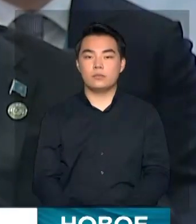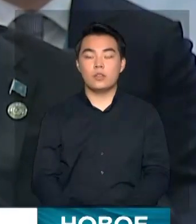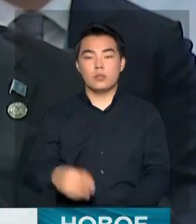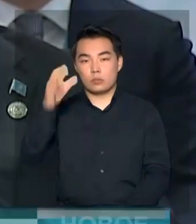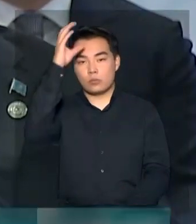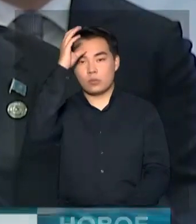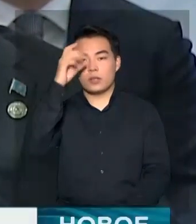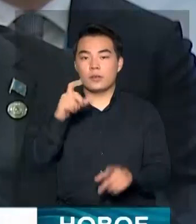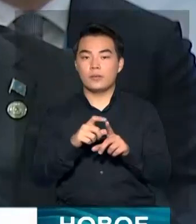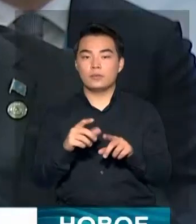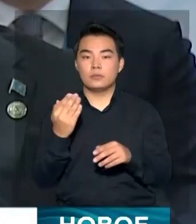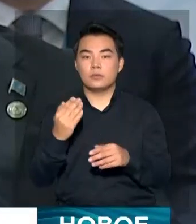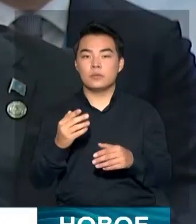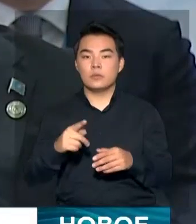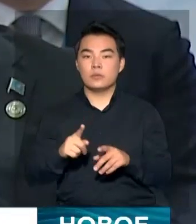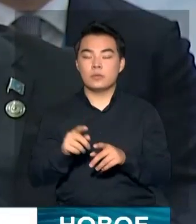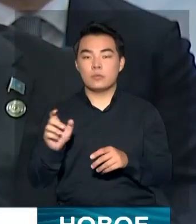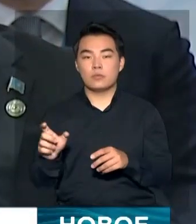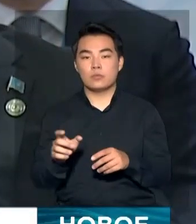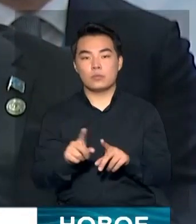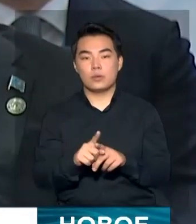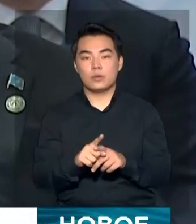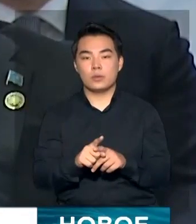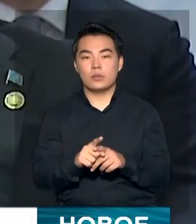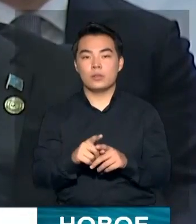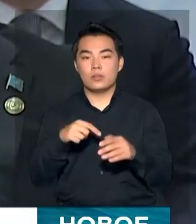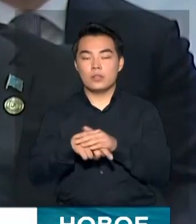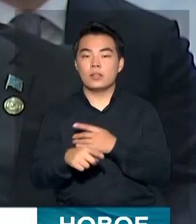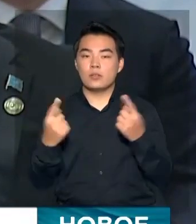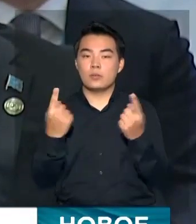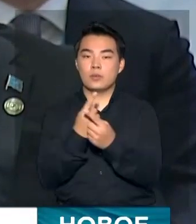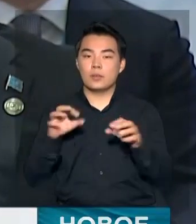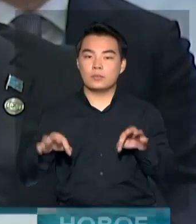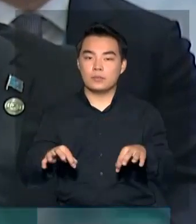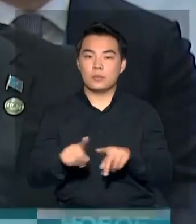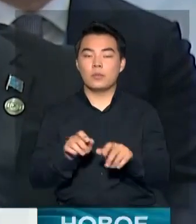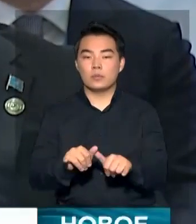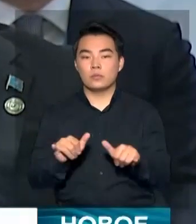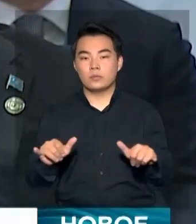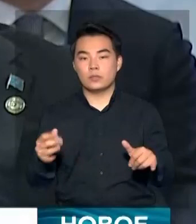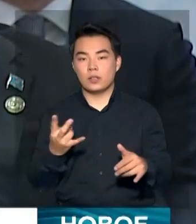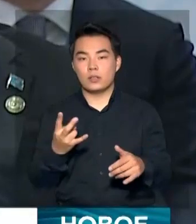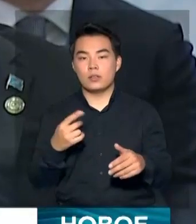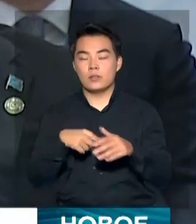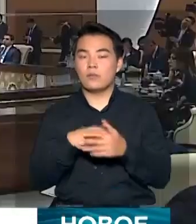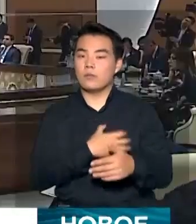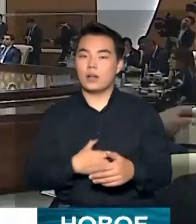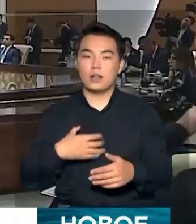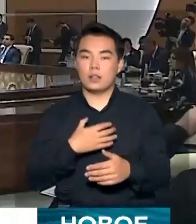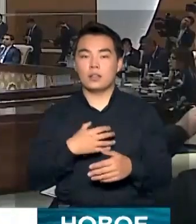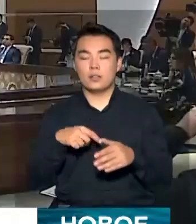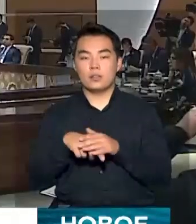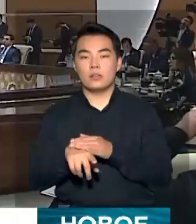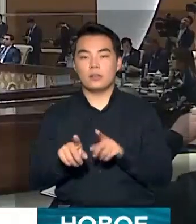Түркі тілдес халықтардың қорлық ішіндегі көлік транзит дәліздерін дамытуы айрықша маңызды.